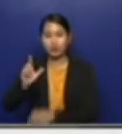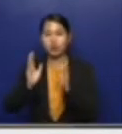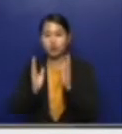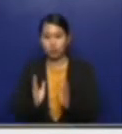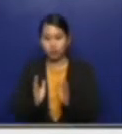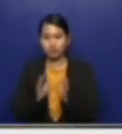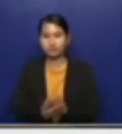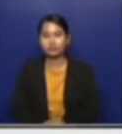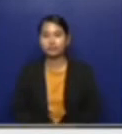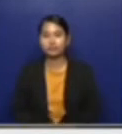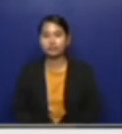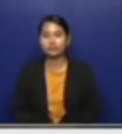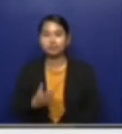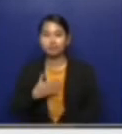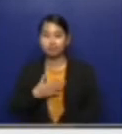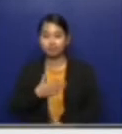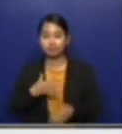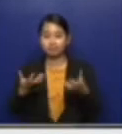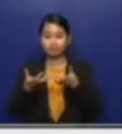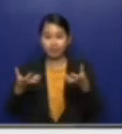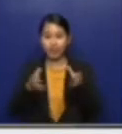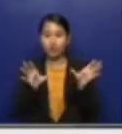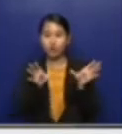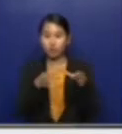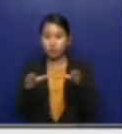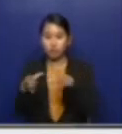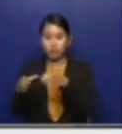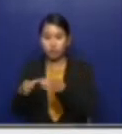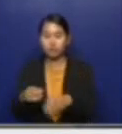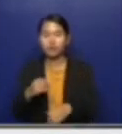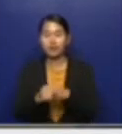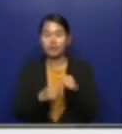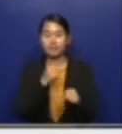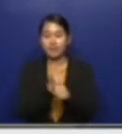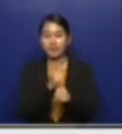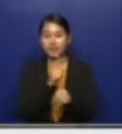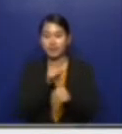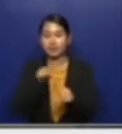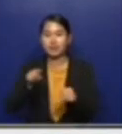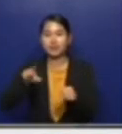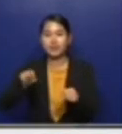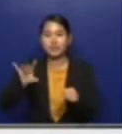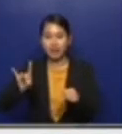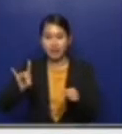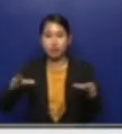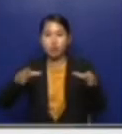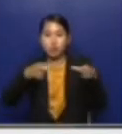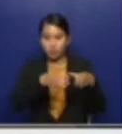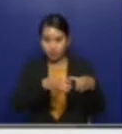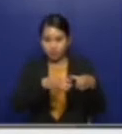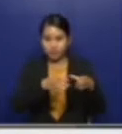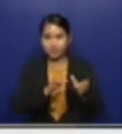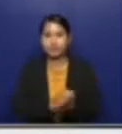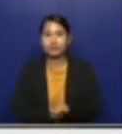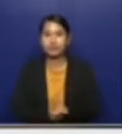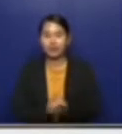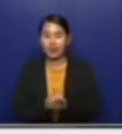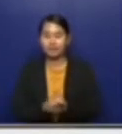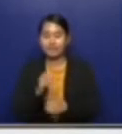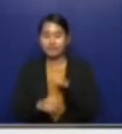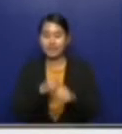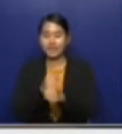ผมจะแยกอายุ1ถึง28ปีกลุ่มหนึ่ง28ถึง58